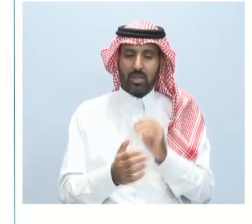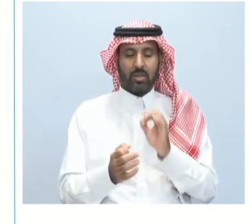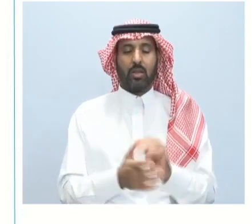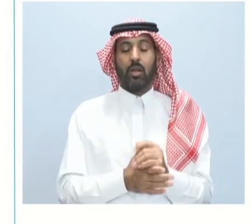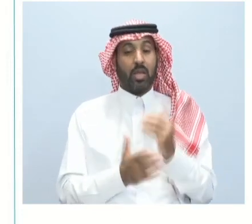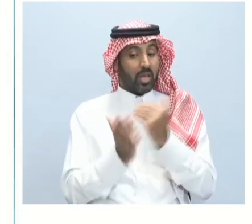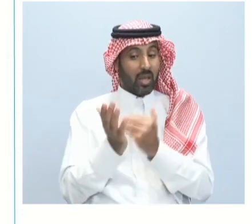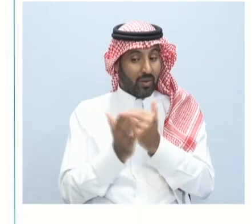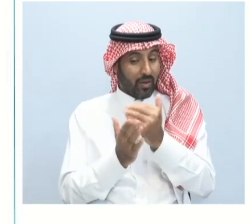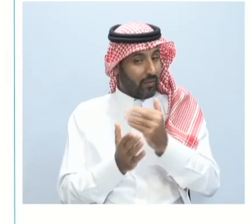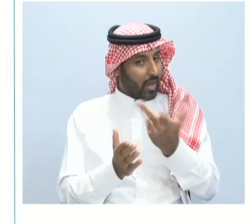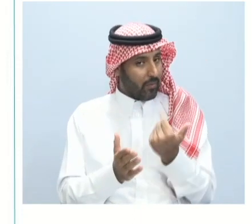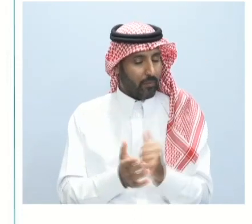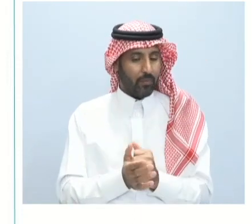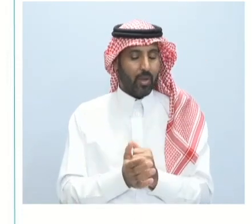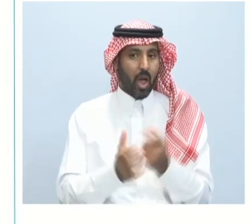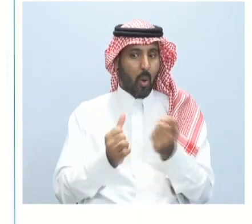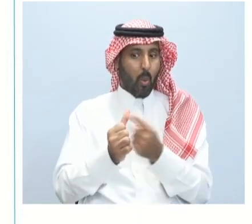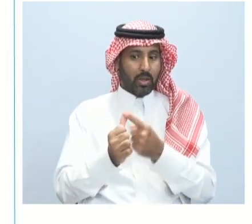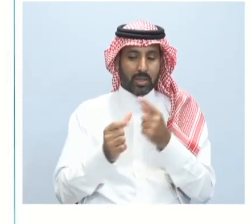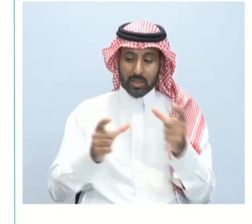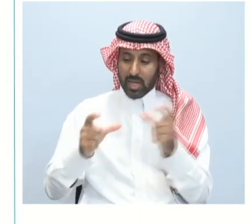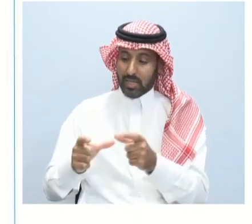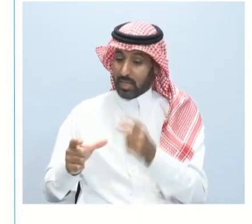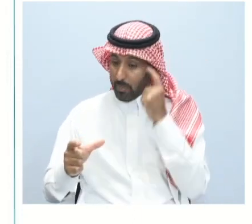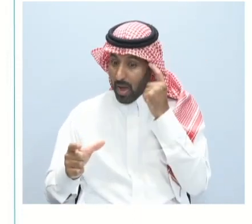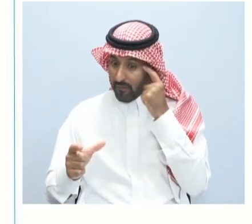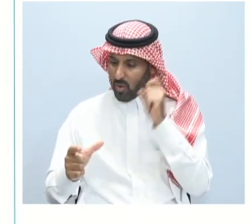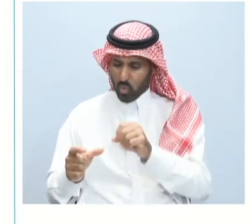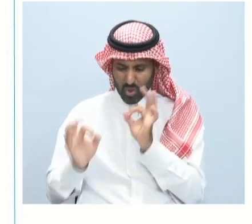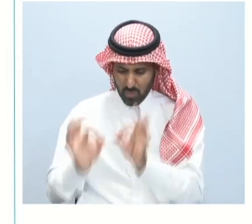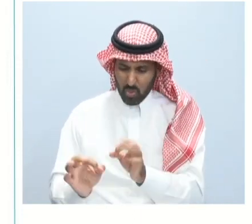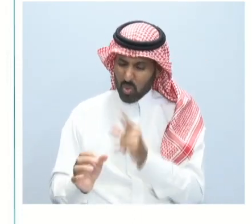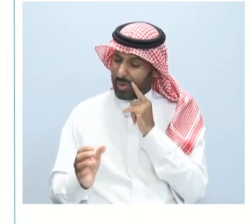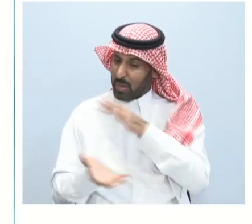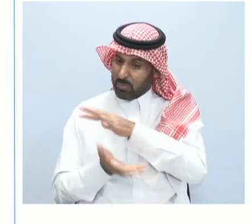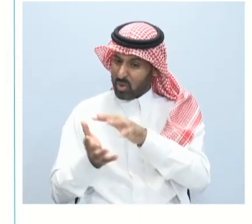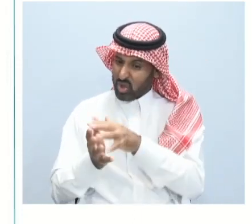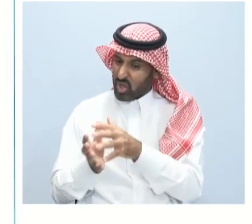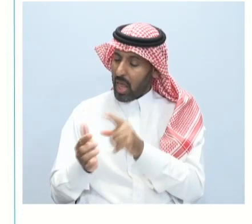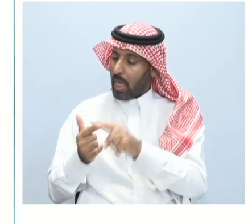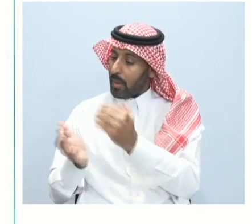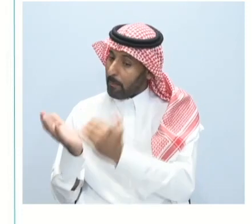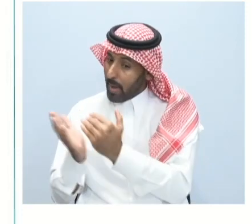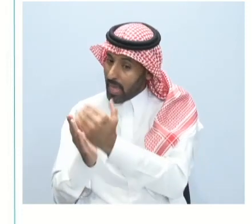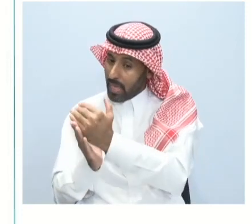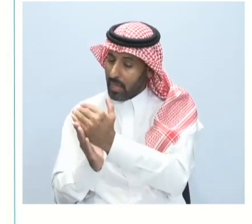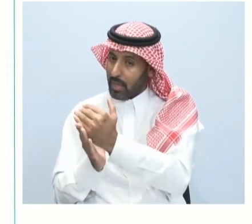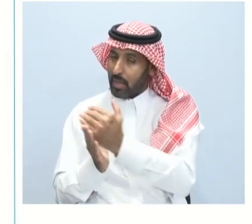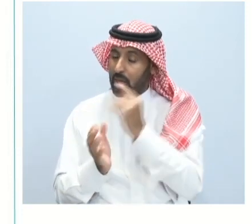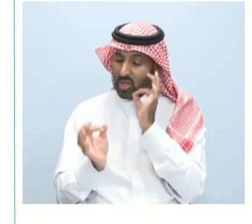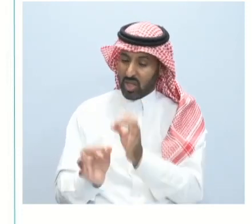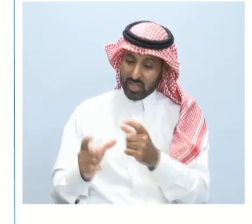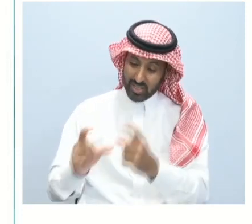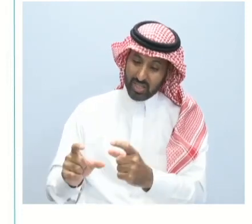استخدامها اولا نقوم بتحديد المشكله ومن ثم تحديد المعايير تحديد